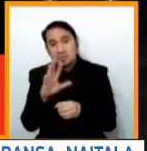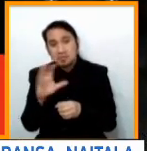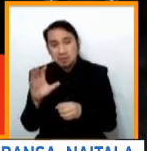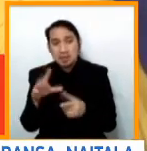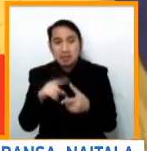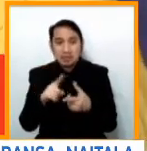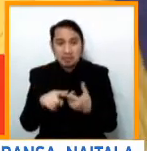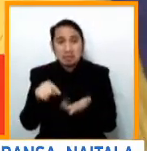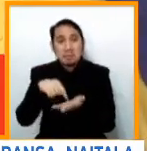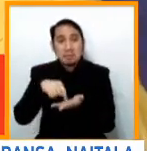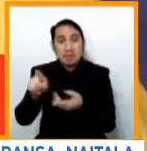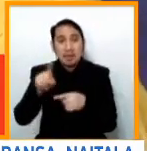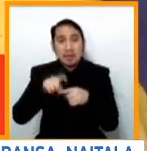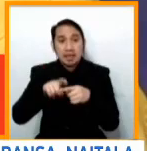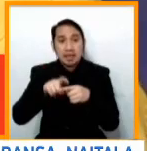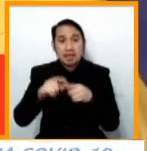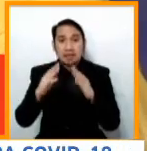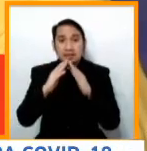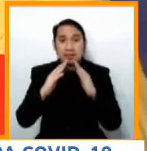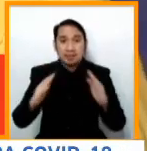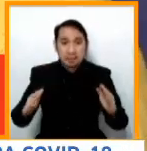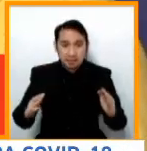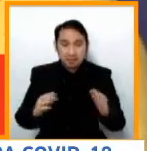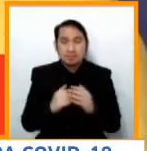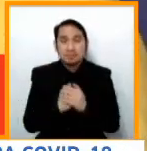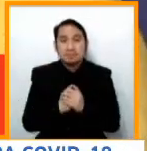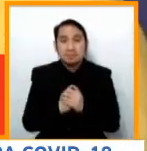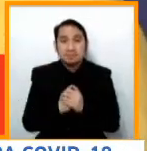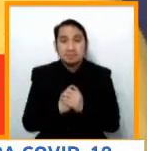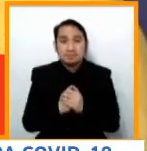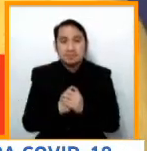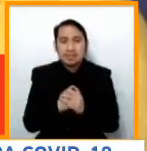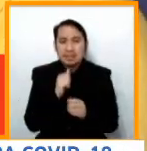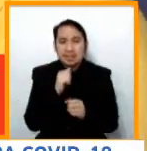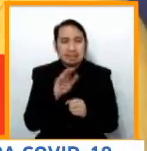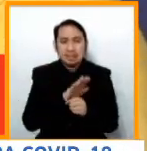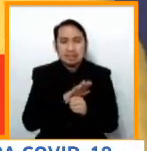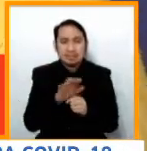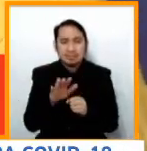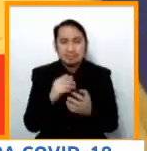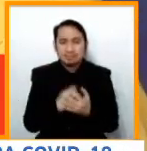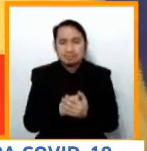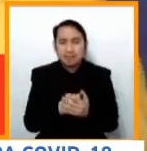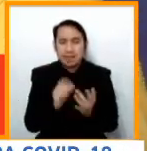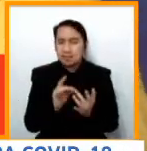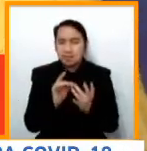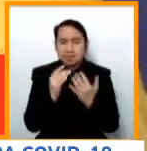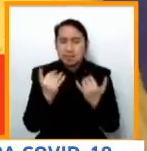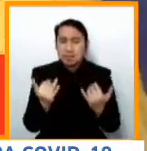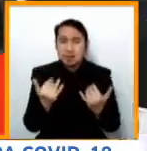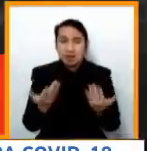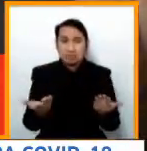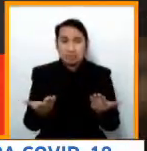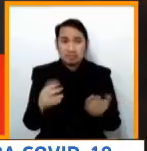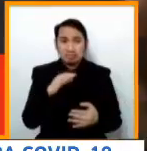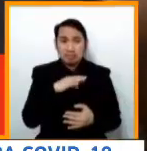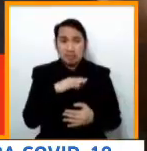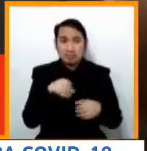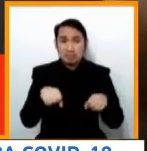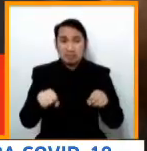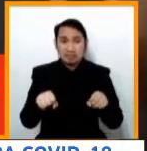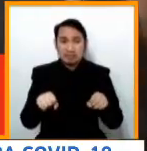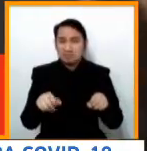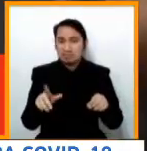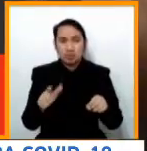bahay. Hindi ma'am sasapat. Dahil lalo na ngayon, kinikita namin dito sa tricycle, kulang na kulang. Para kay